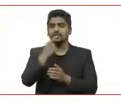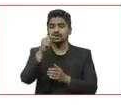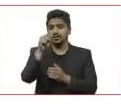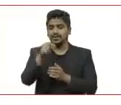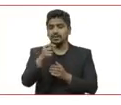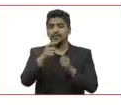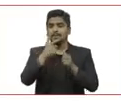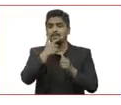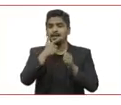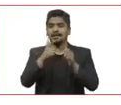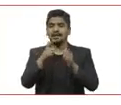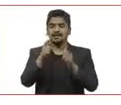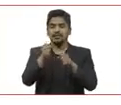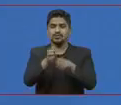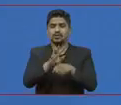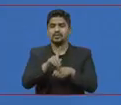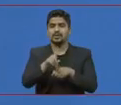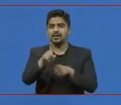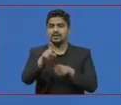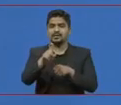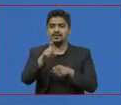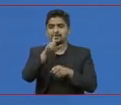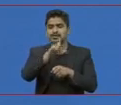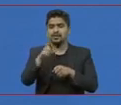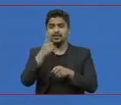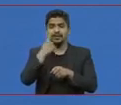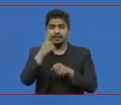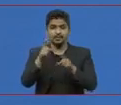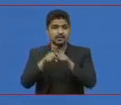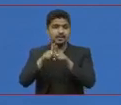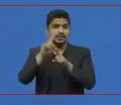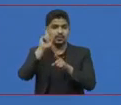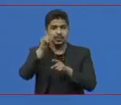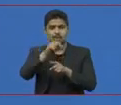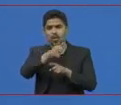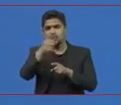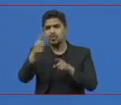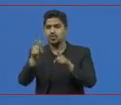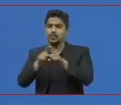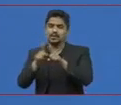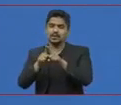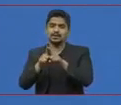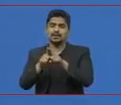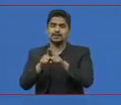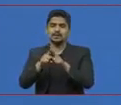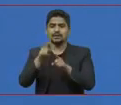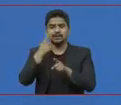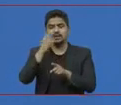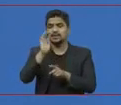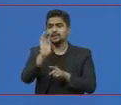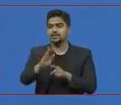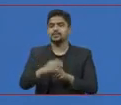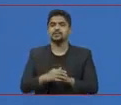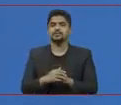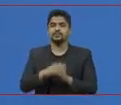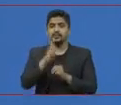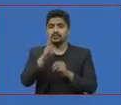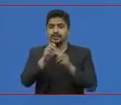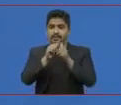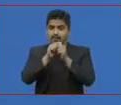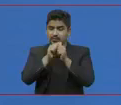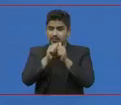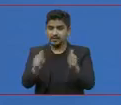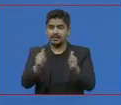अहिले बेलायती प्रजातिको सङ्क्रमण हाम्रो भागमा देखिए तापनि भोलि आएर अरू पनि प्रजातिहरूको सङ्क्रमण यहाँ देखिन सक्छ र त्यही